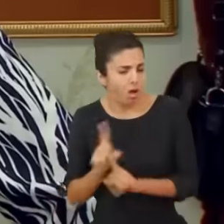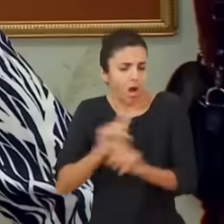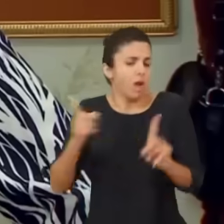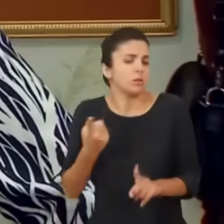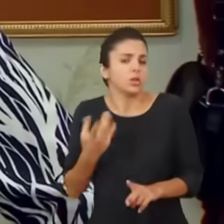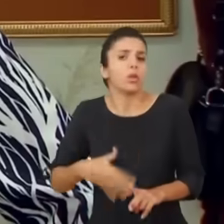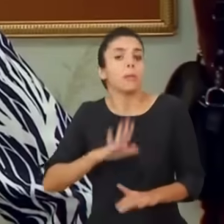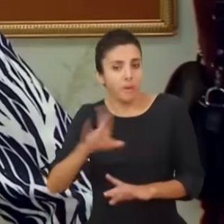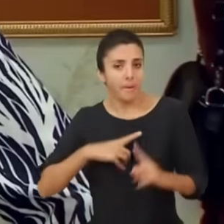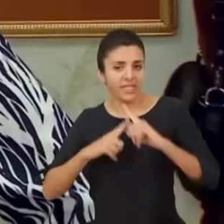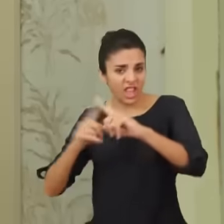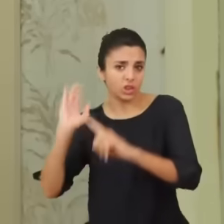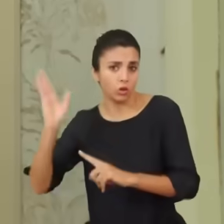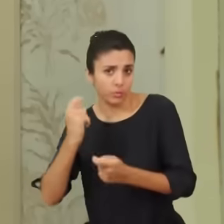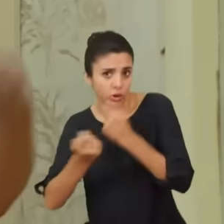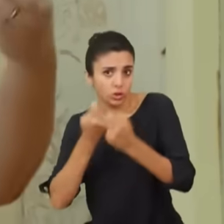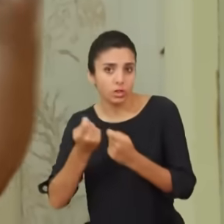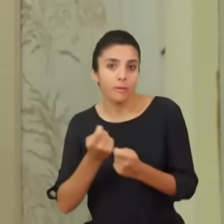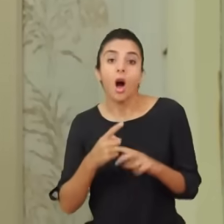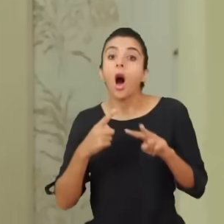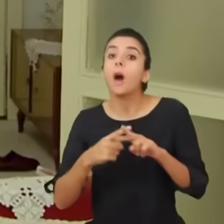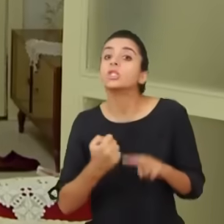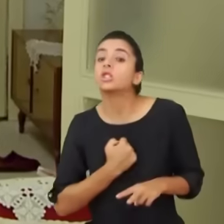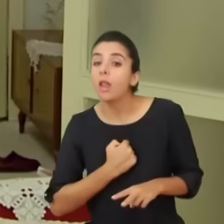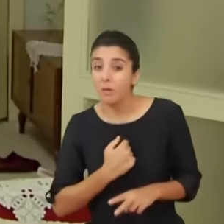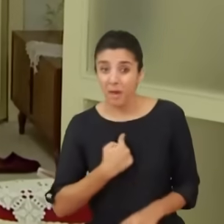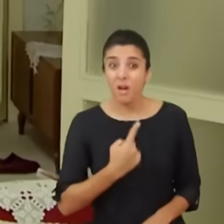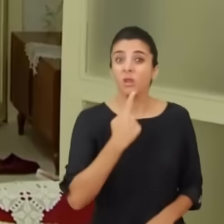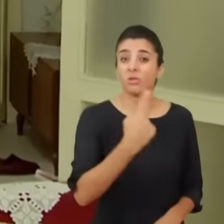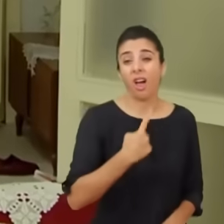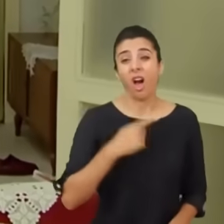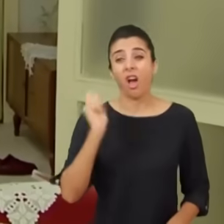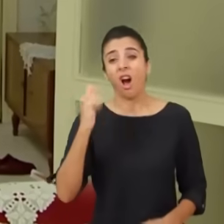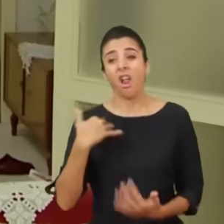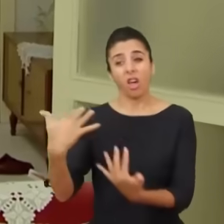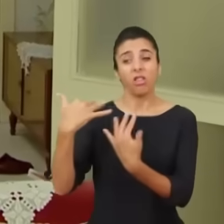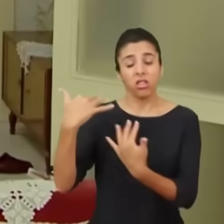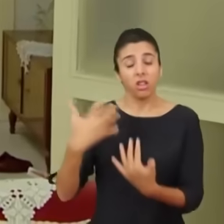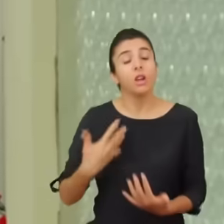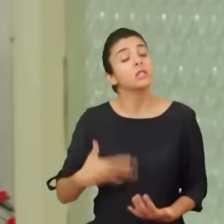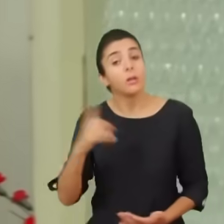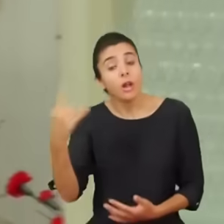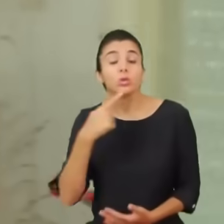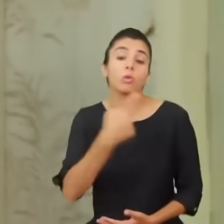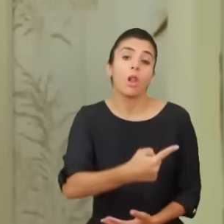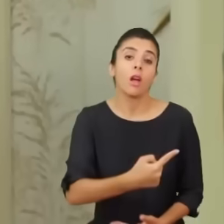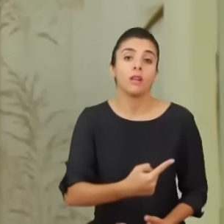İyi, ben taksiye çıkıyorum. Abici bak, ben söylersem adım kaynana oluyor.